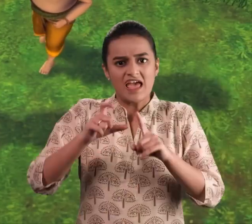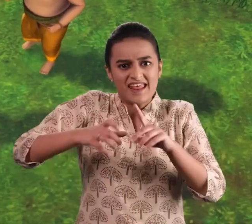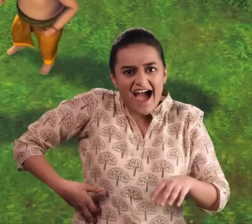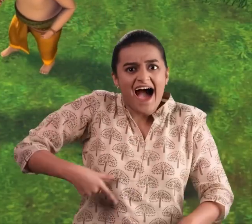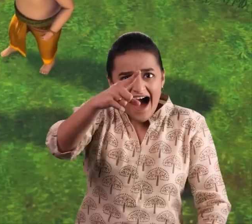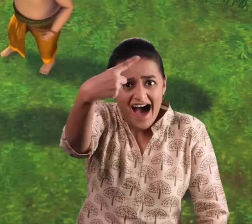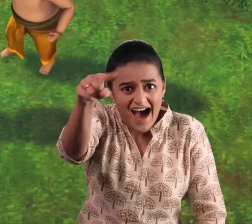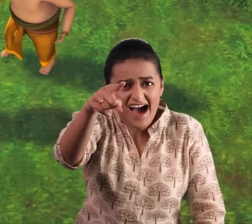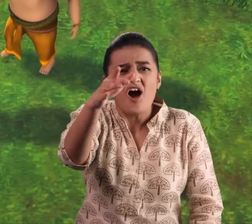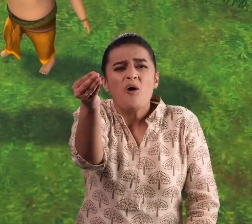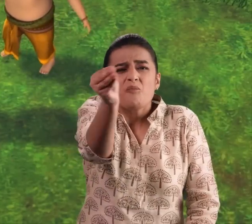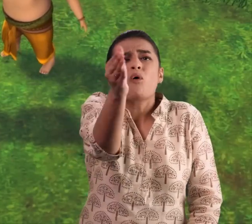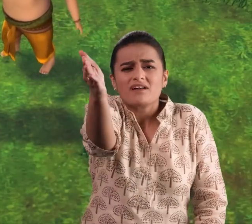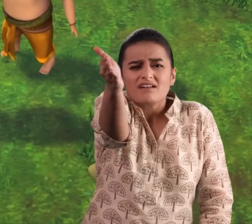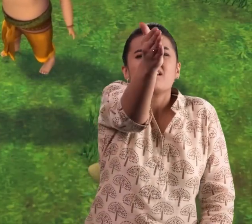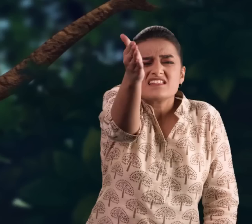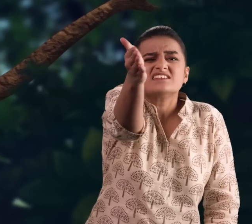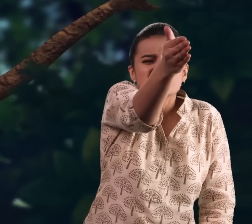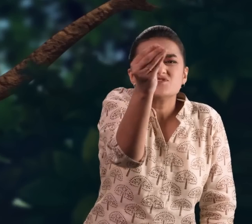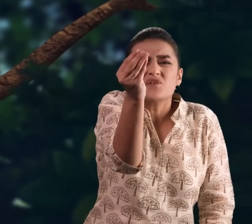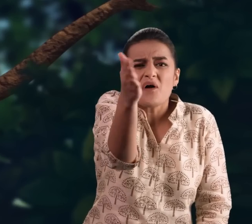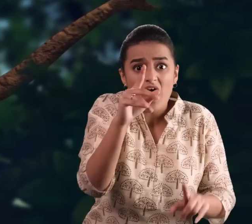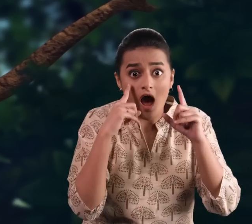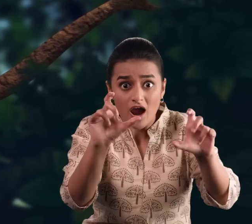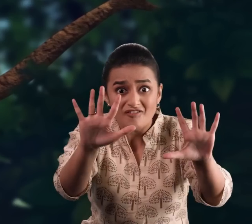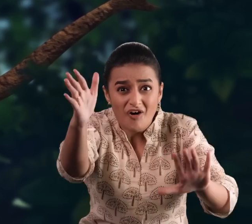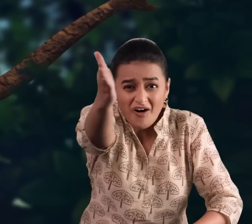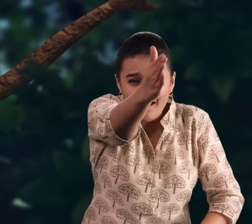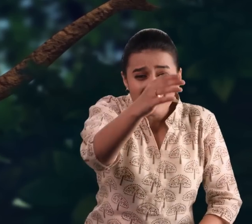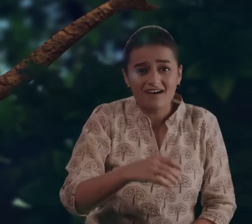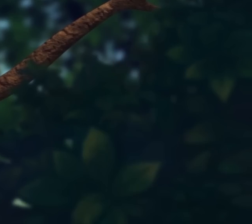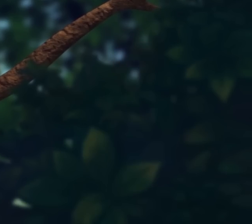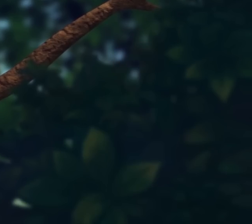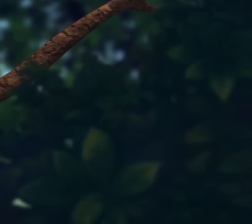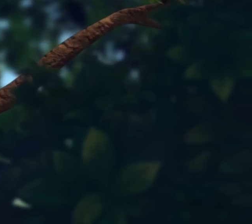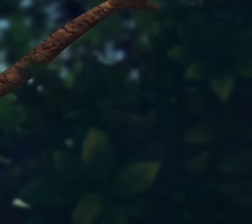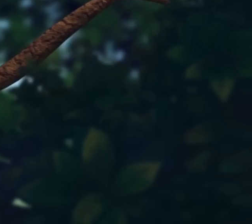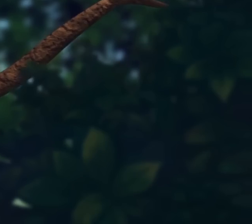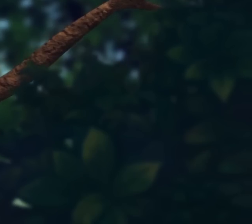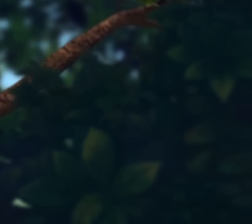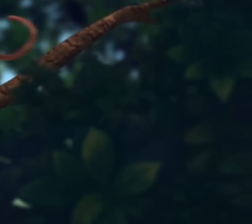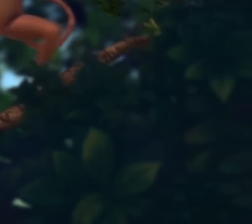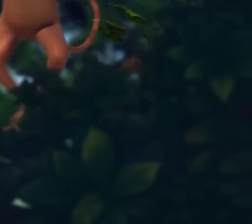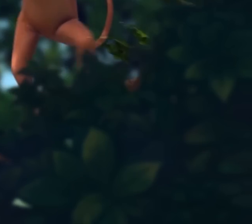हाँ दादी लोग, बस थोड़ा सा और आगे, थोड़ा ध्यान से।